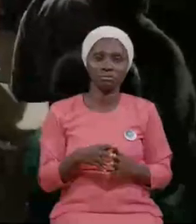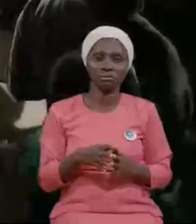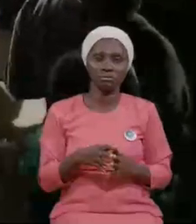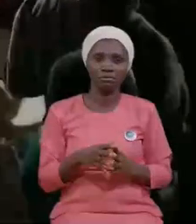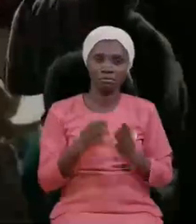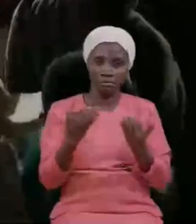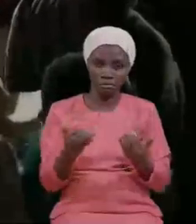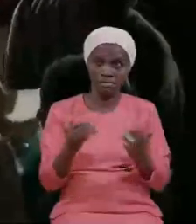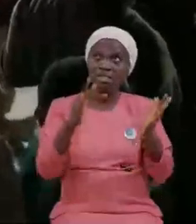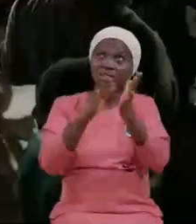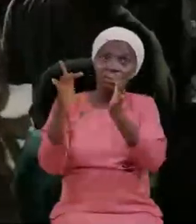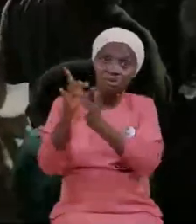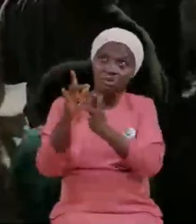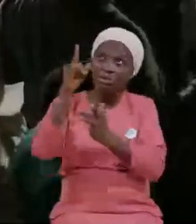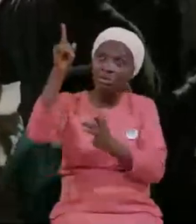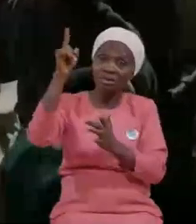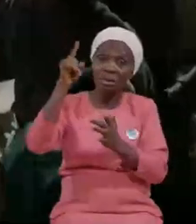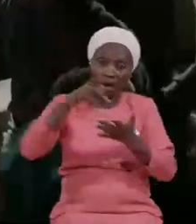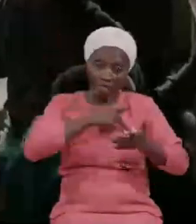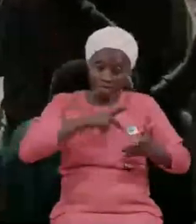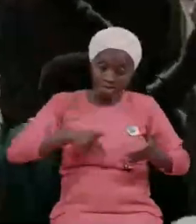Christ, le prince de la paix.